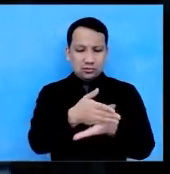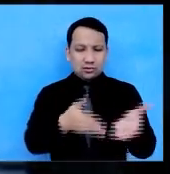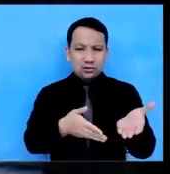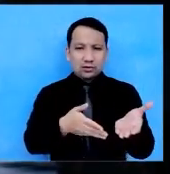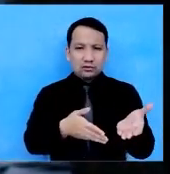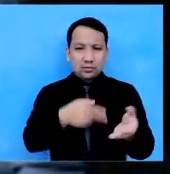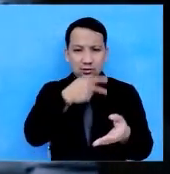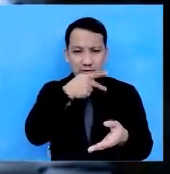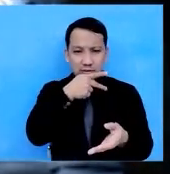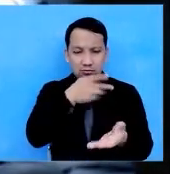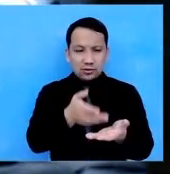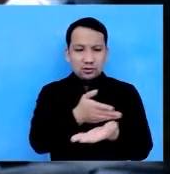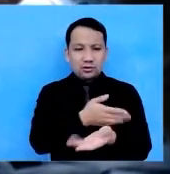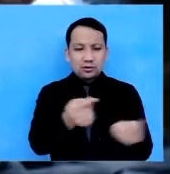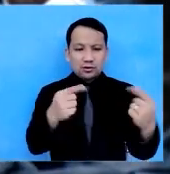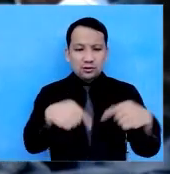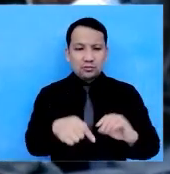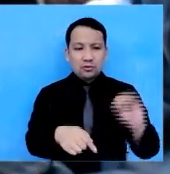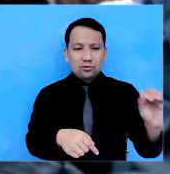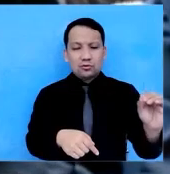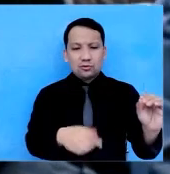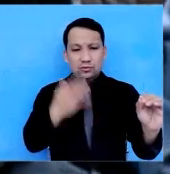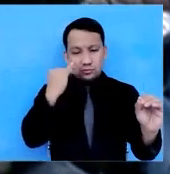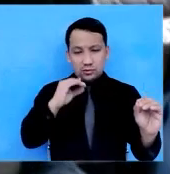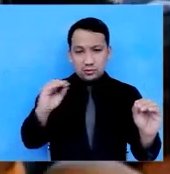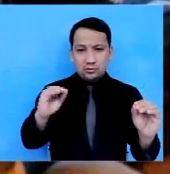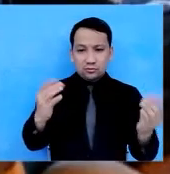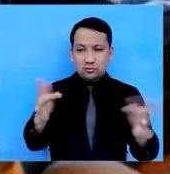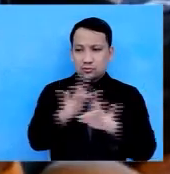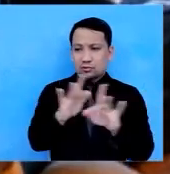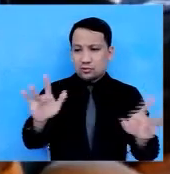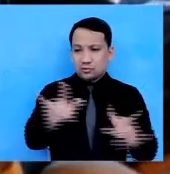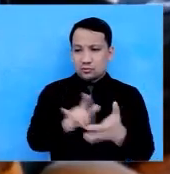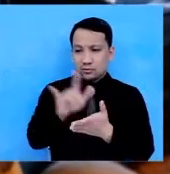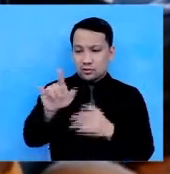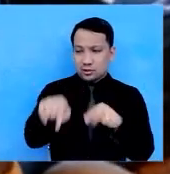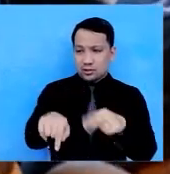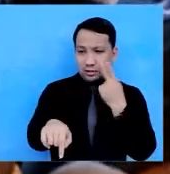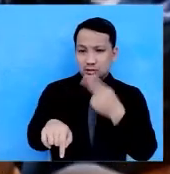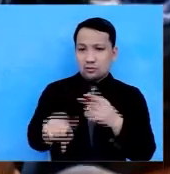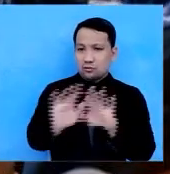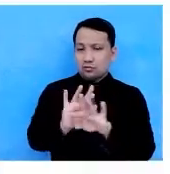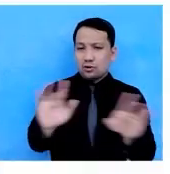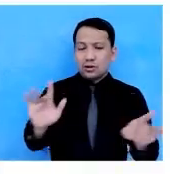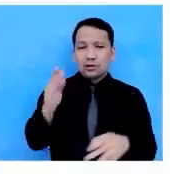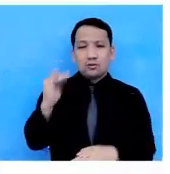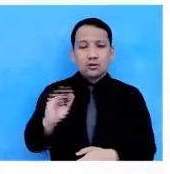They came here on their own. Nakita naman yung aeroplano, wala naman halos yun, di ba? Because